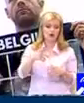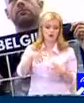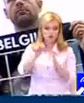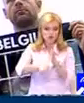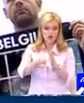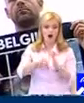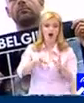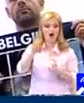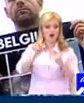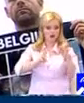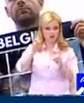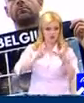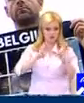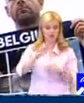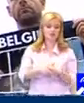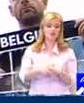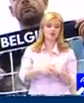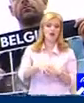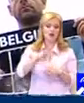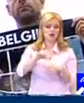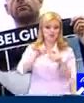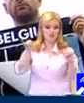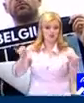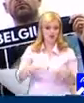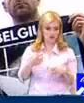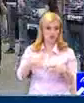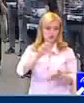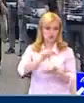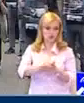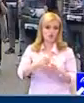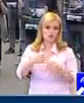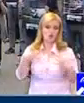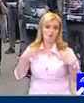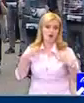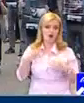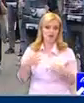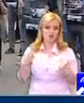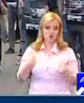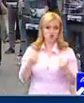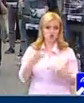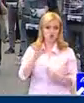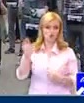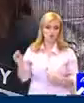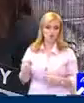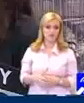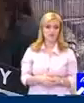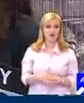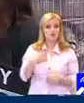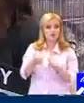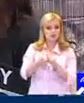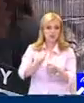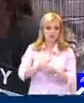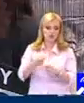domeniu demonstrează că lumea încă iubește această modă, iar proteste asemănătoare celui organizat la Londra încearcă să schimbe câte